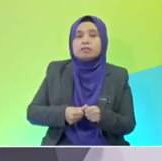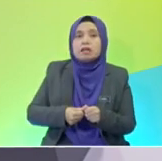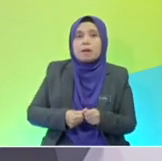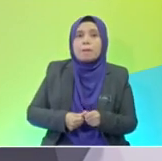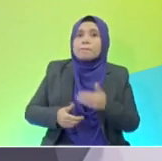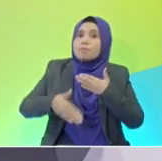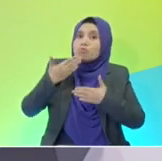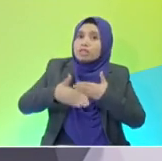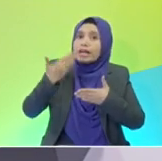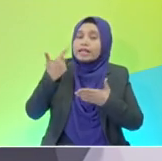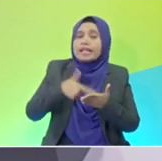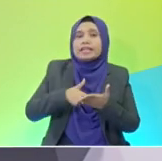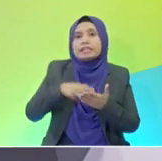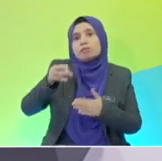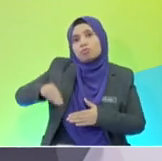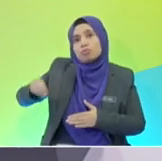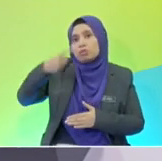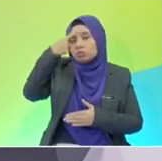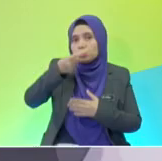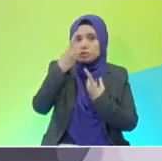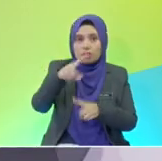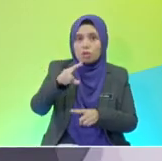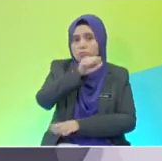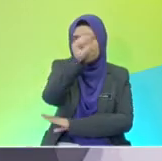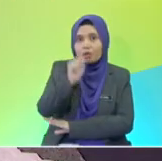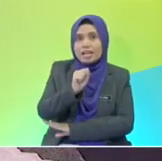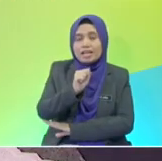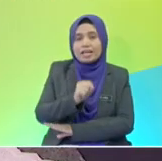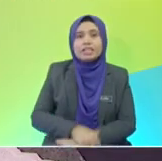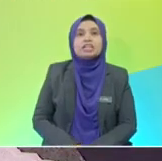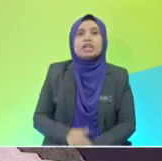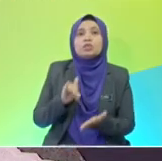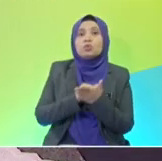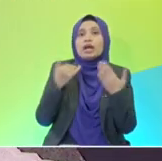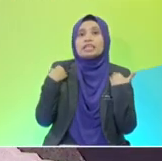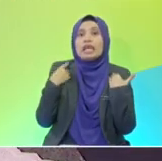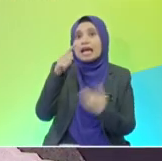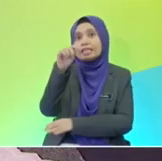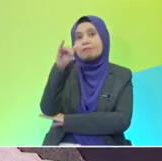mempermudahkan lagi murid untuk menjawab soal dan pemeriksaan oleh